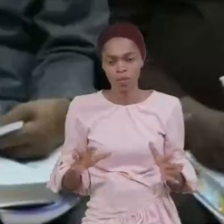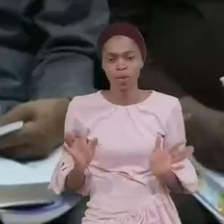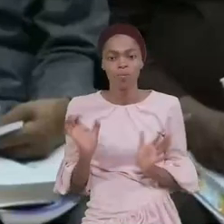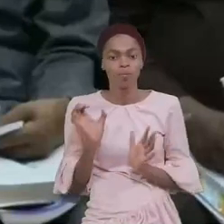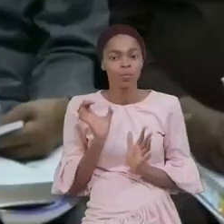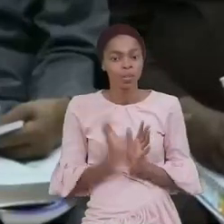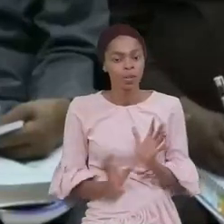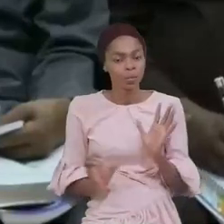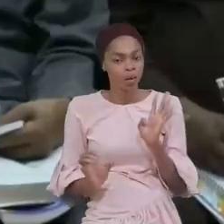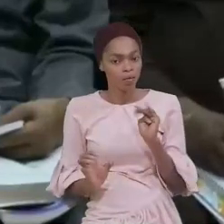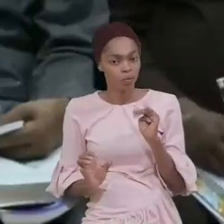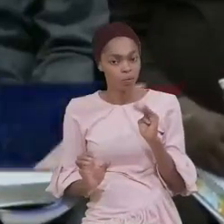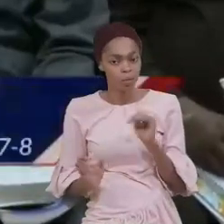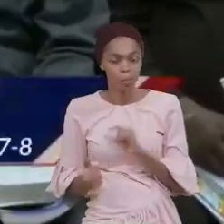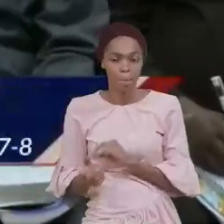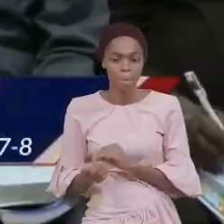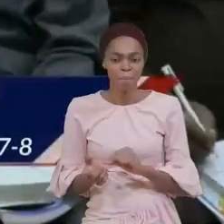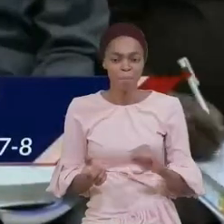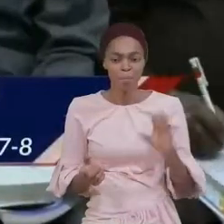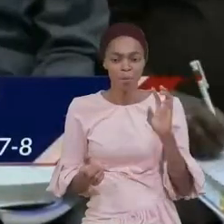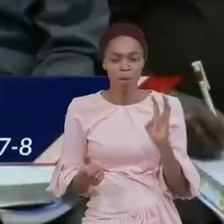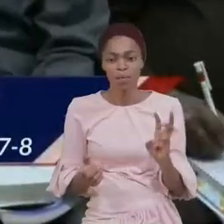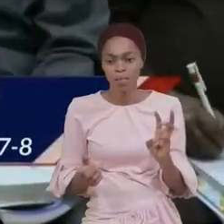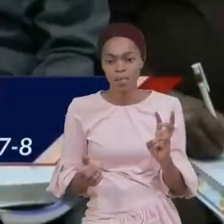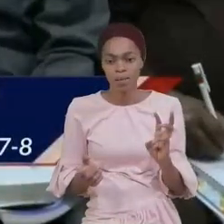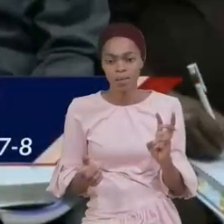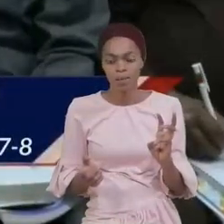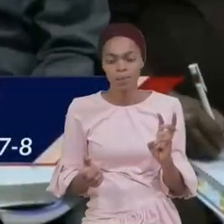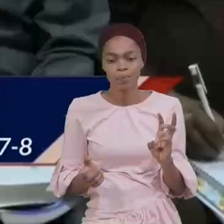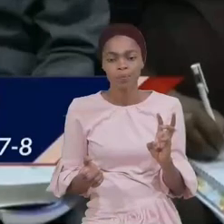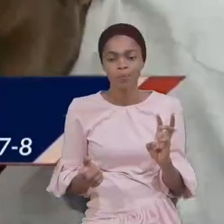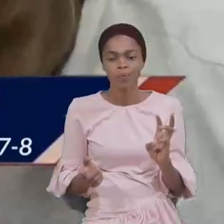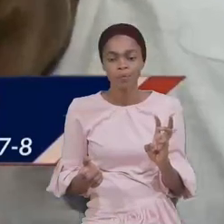Josué 14, verset 6.